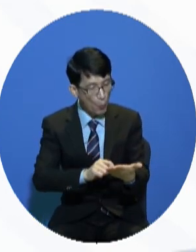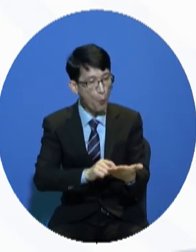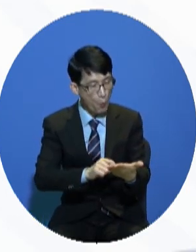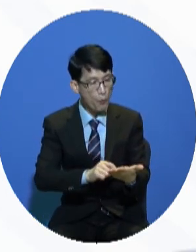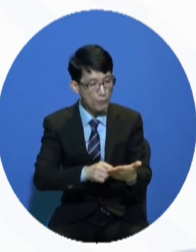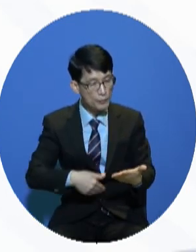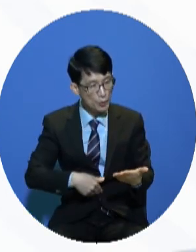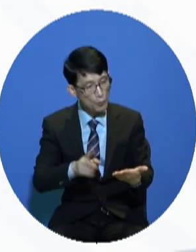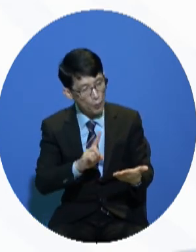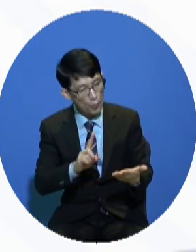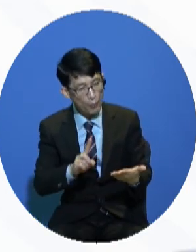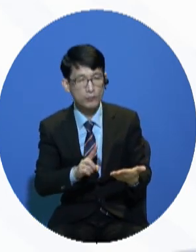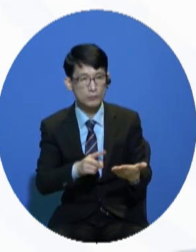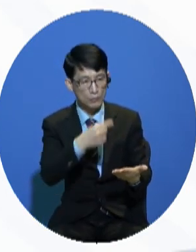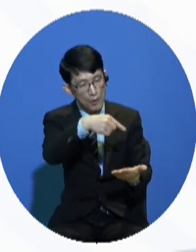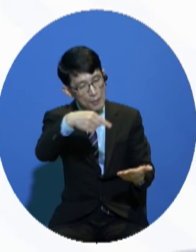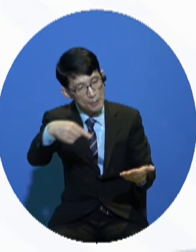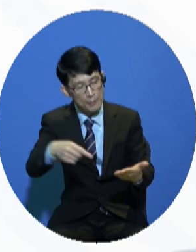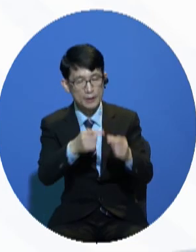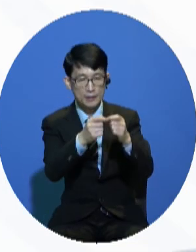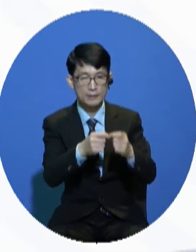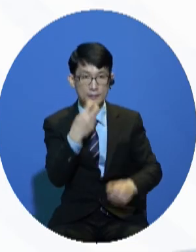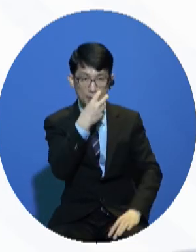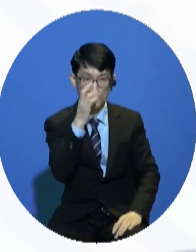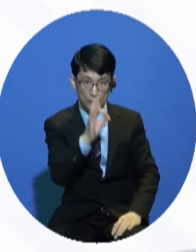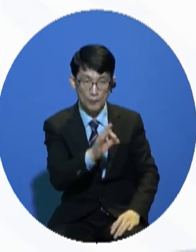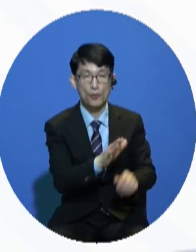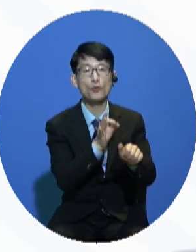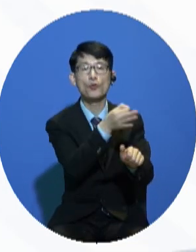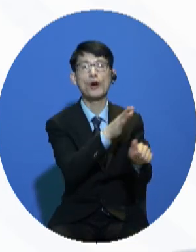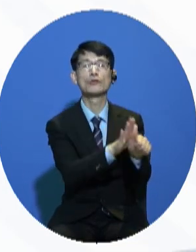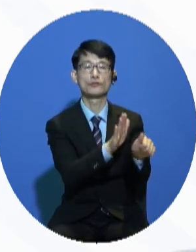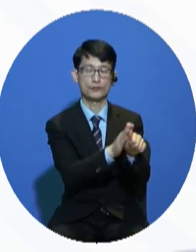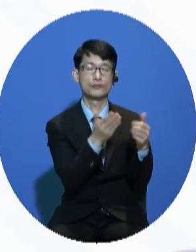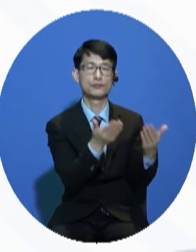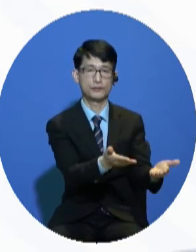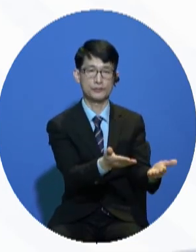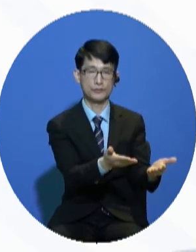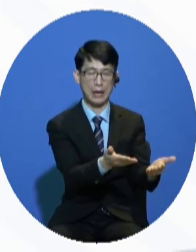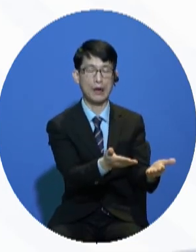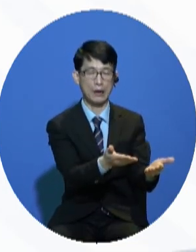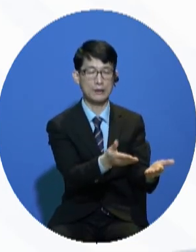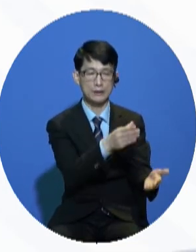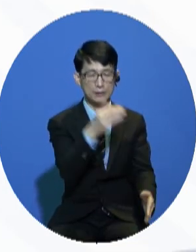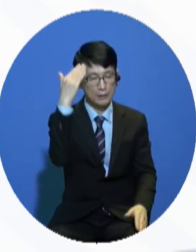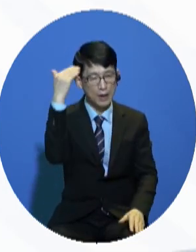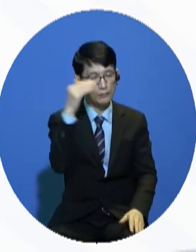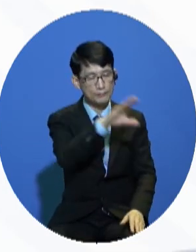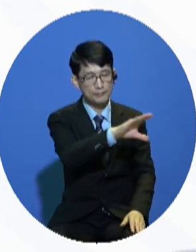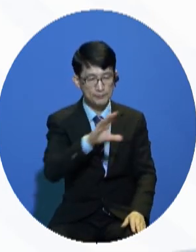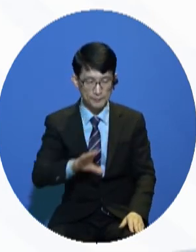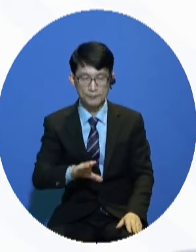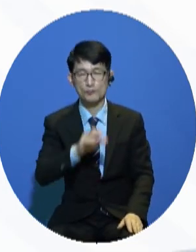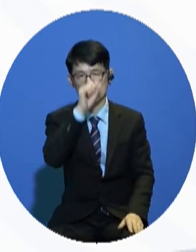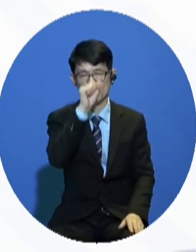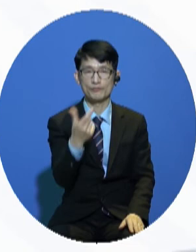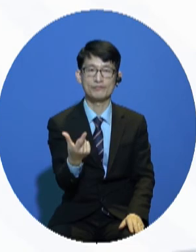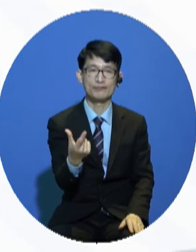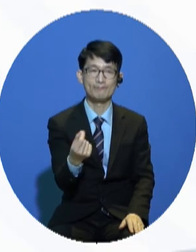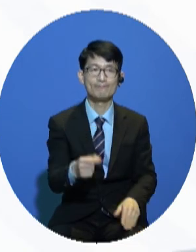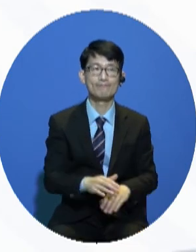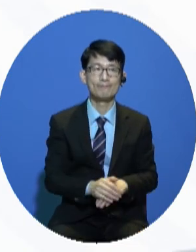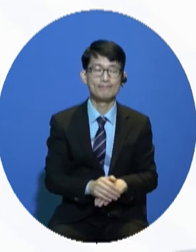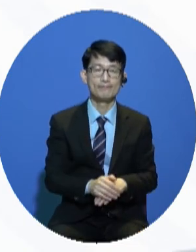부분들이 앞으로 우리의 어떤 장애인 복지 현장을 바꿔내는데 좀 활용할 만한 그런 사례라고 좀 판단해 볼 수 있겠습니다. 그래서 이런 점을